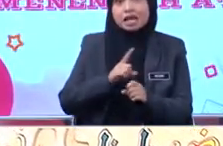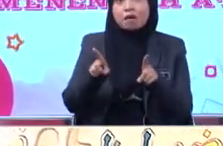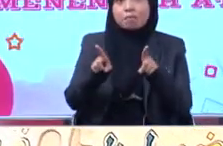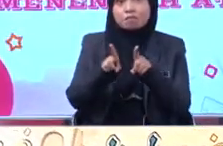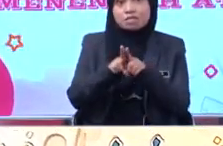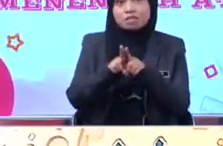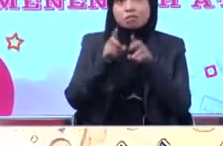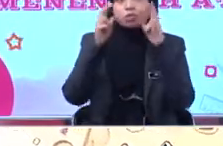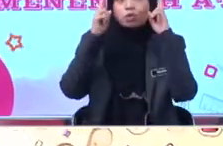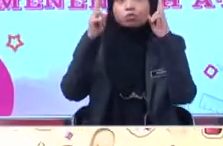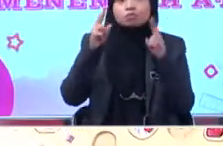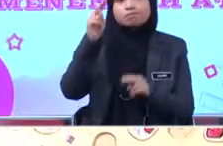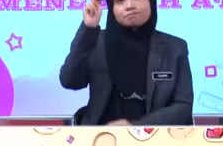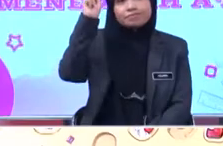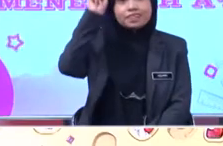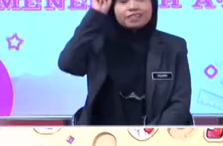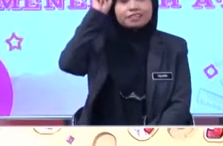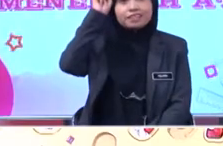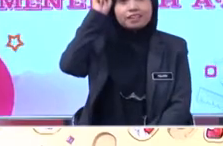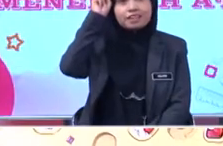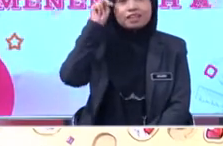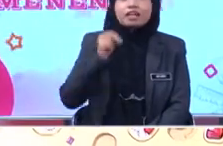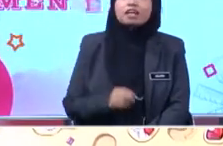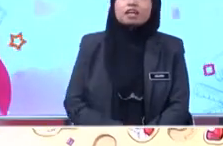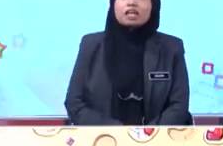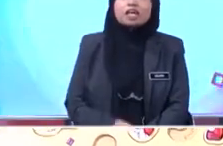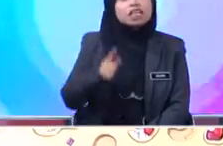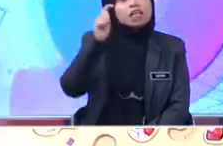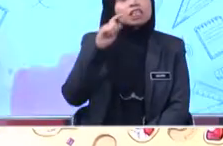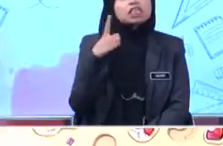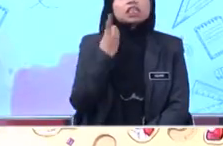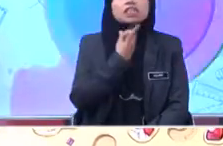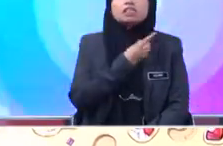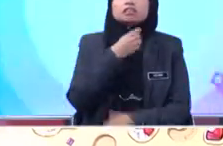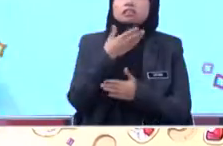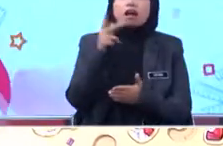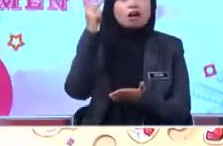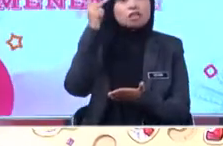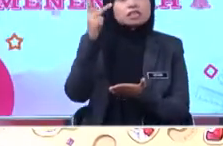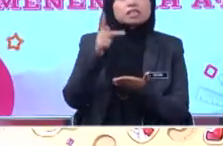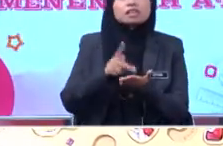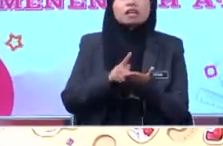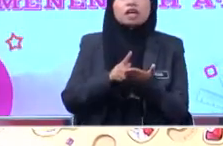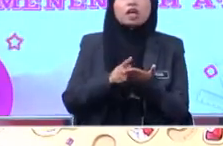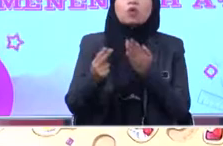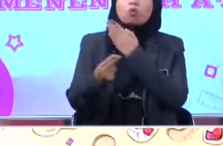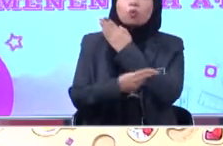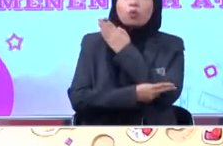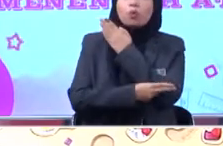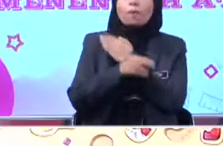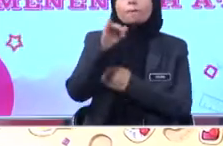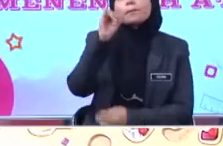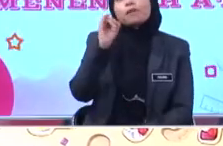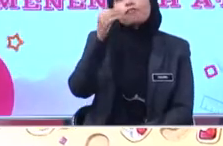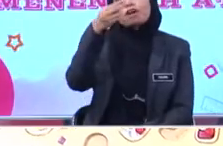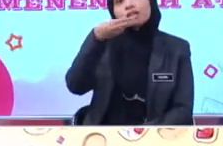dengan Ustaz Nazir by Ustaz tadi kita udah mengenal huruf ataupun hukum ikhfa Haqiqi dan